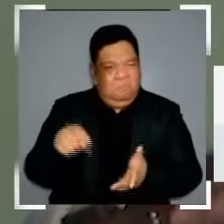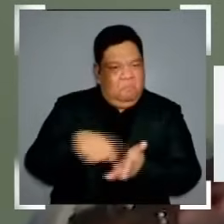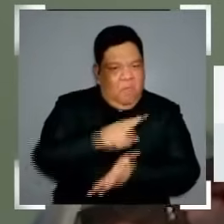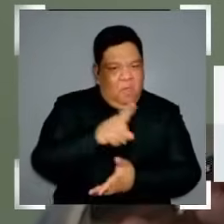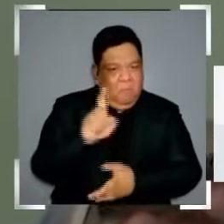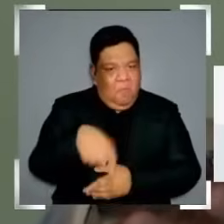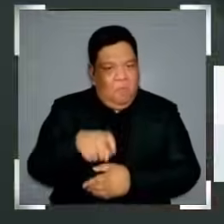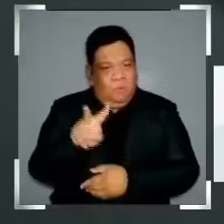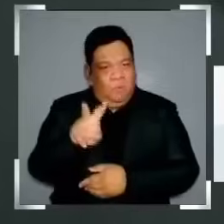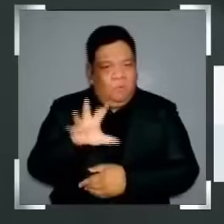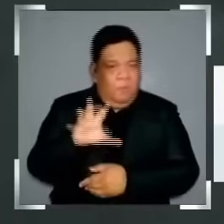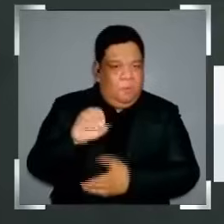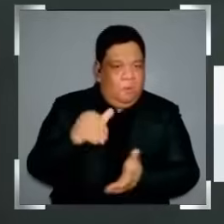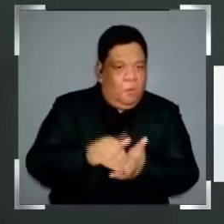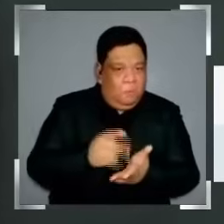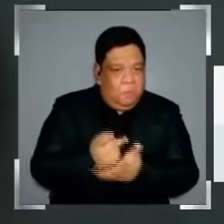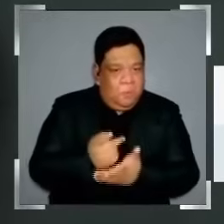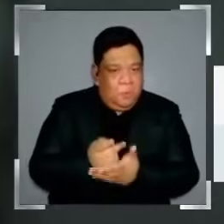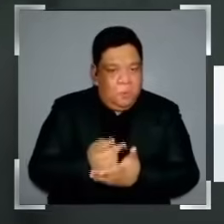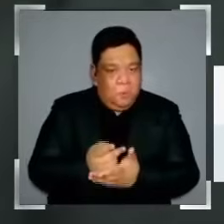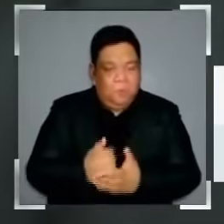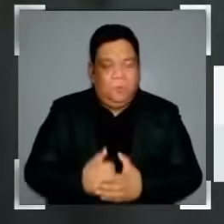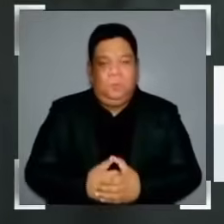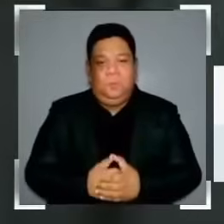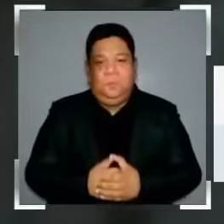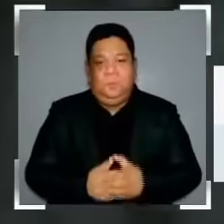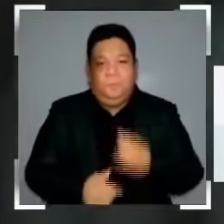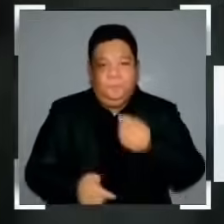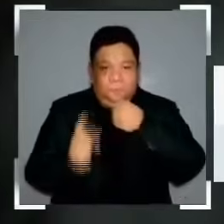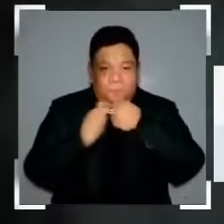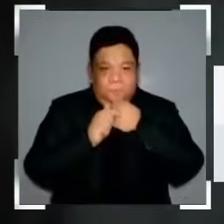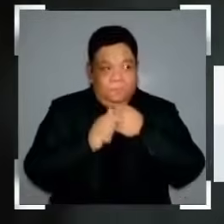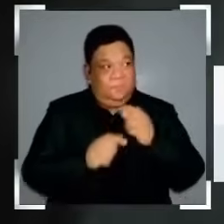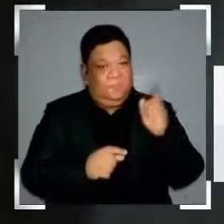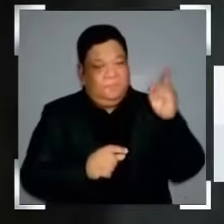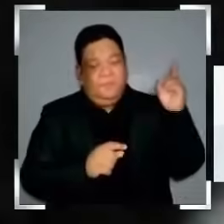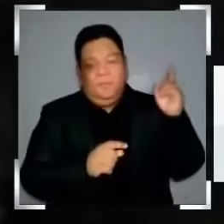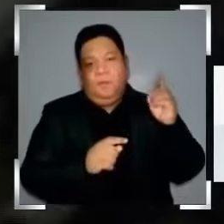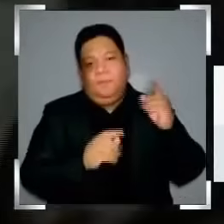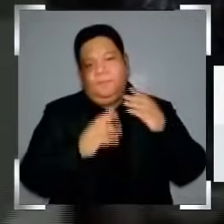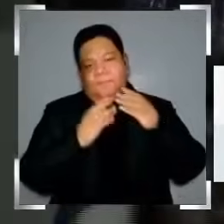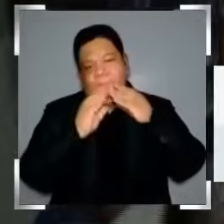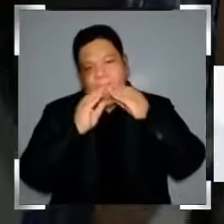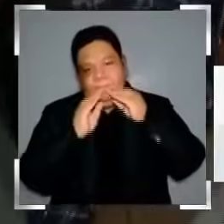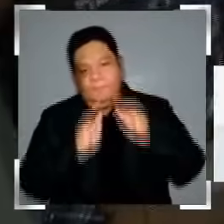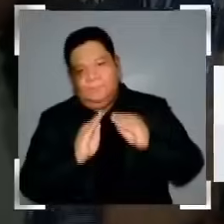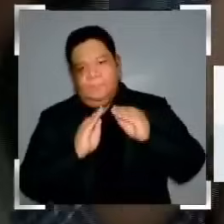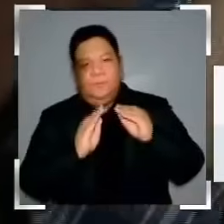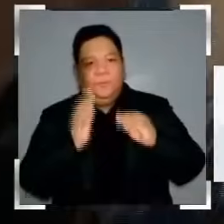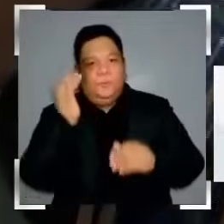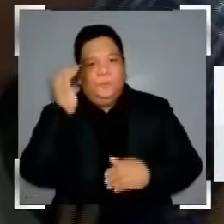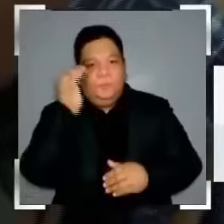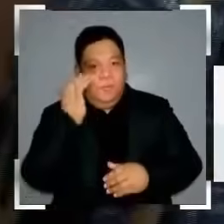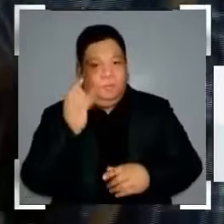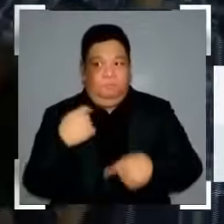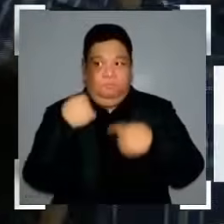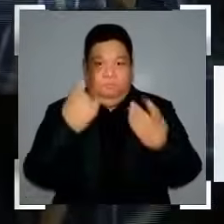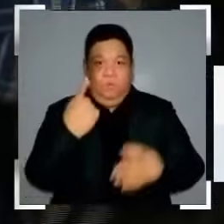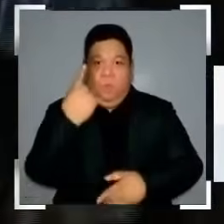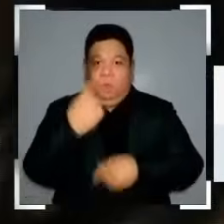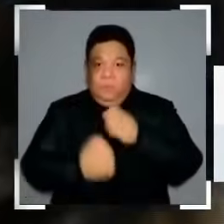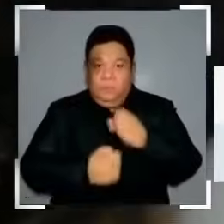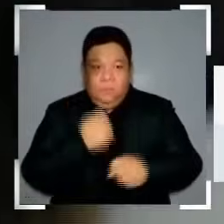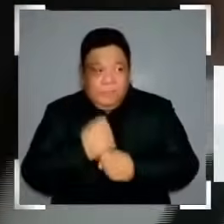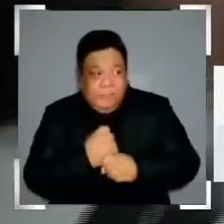kanilang sineservisyo. Sirika ng lumo ng maabutan ng pagsasara ng agency. Mag-iisang taon na raw ang application para maging